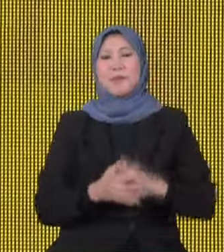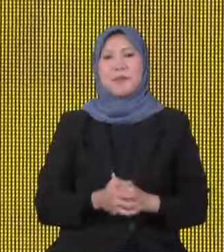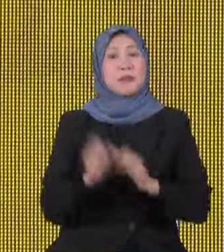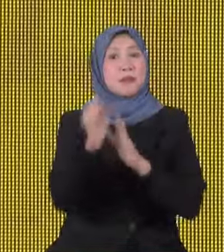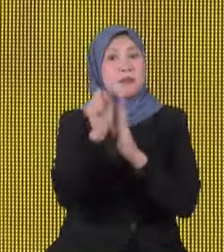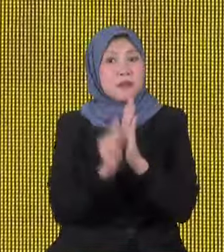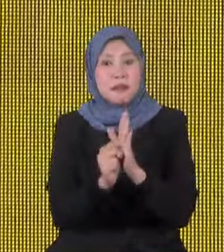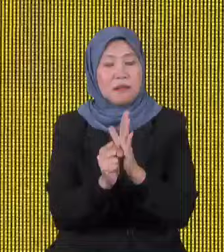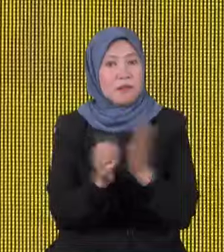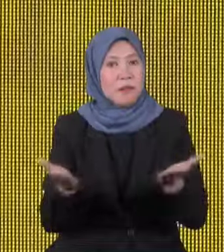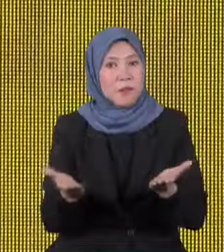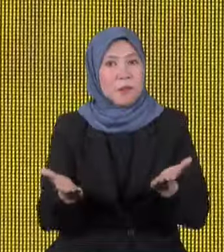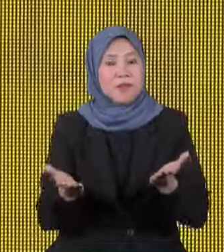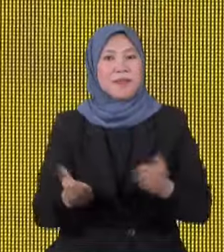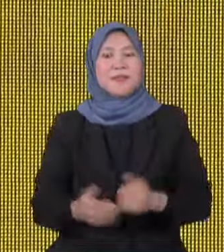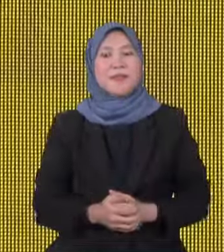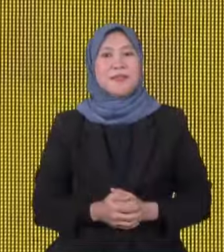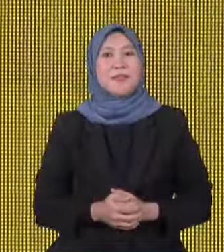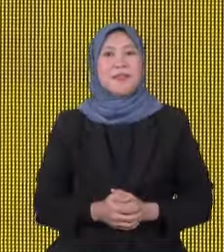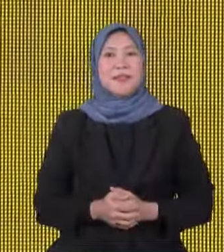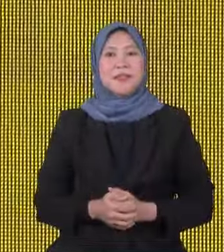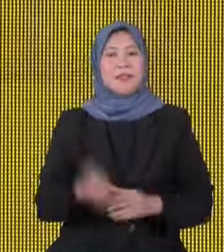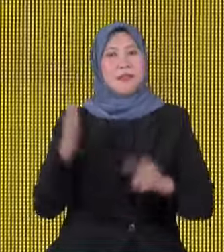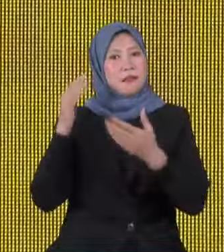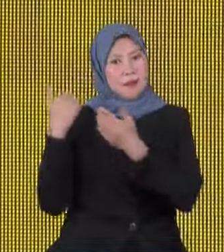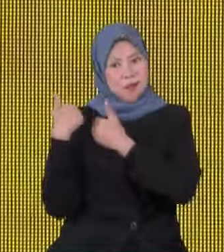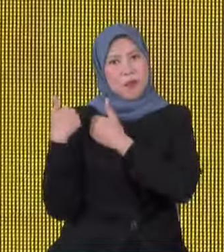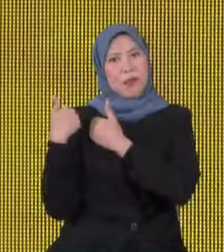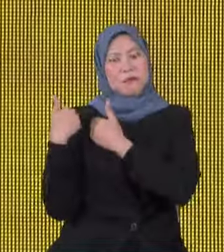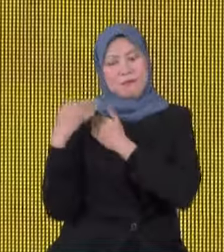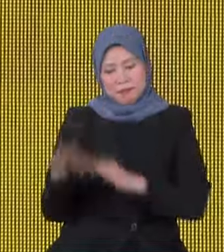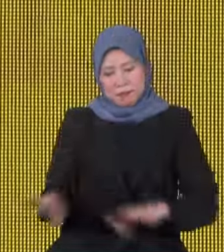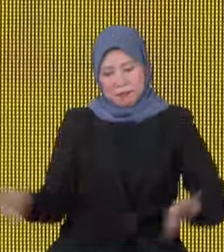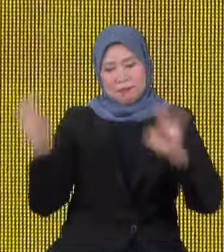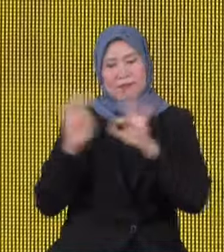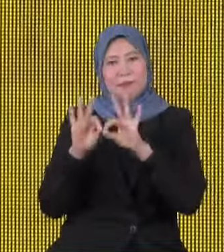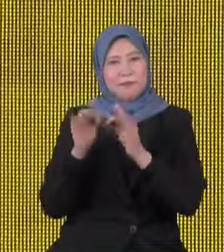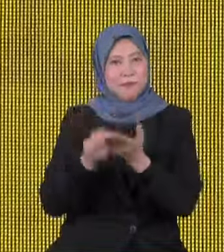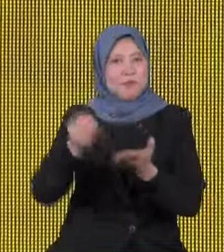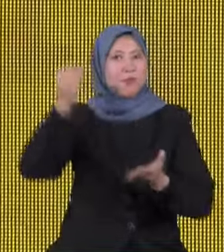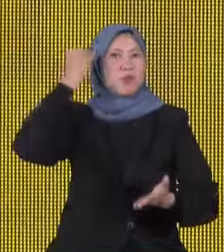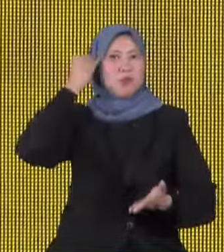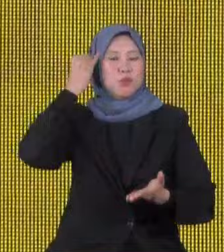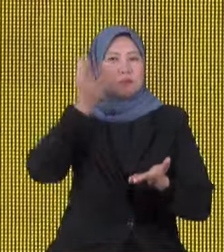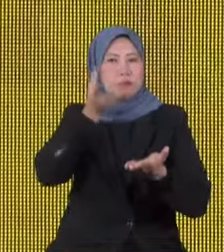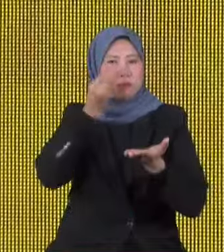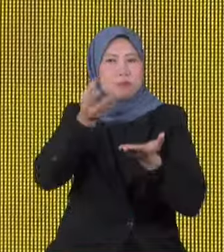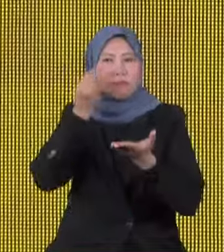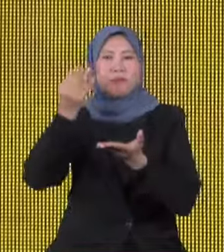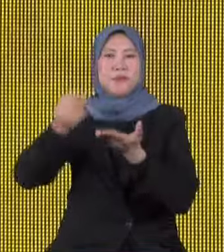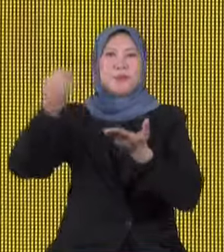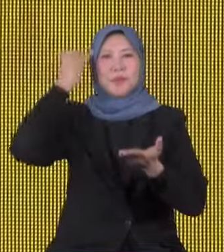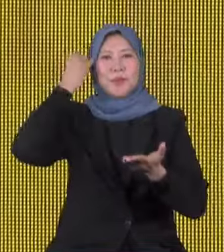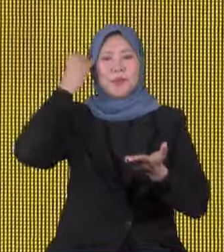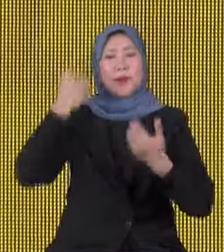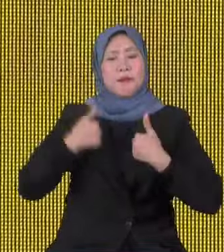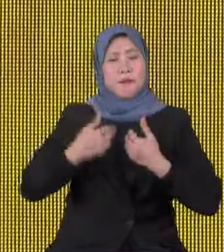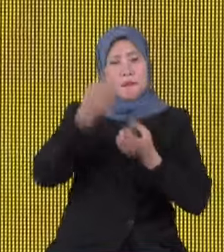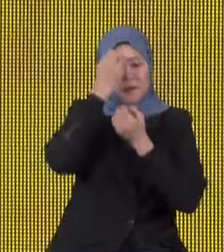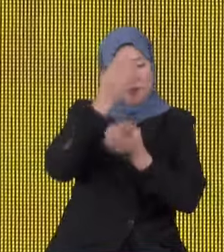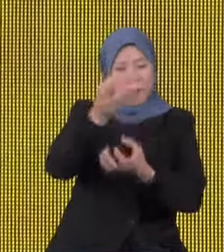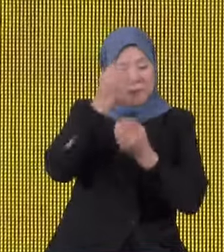Syaratnya kita ingat, ya, kita punya tanggungjawab, mesti timba ilmu, mesti pastikan kita ada maklumat